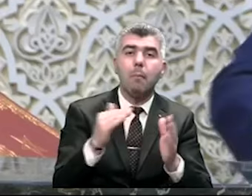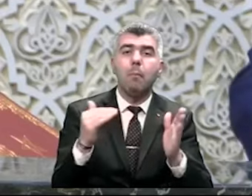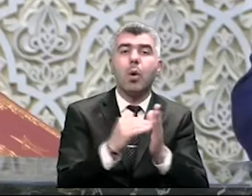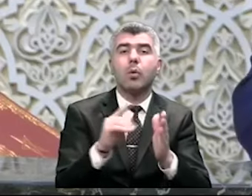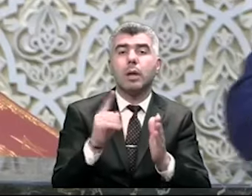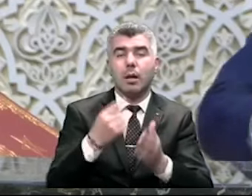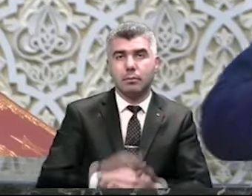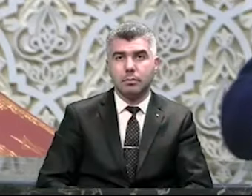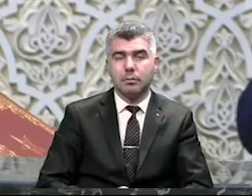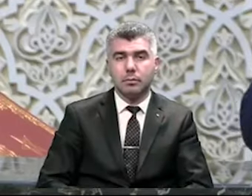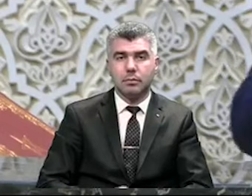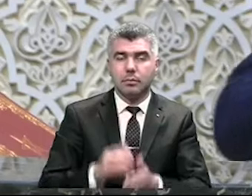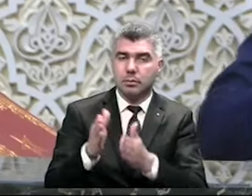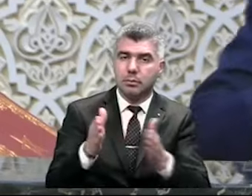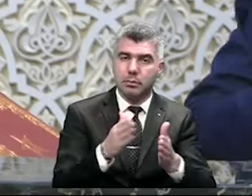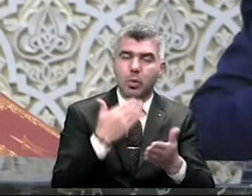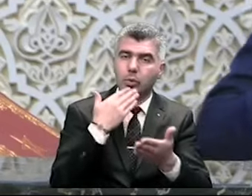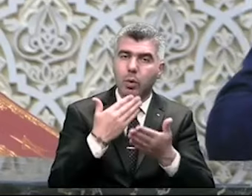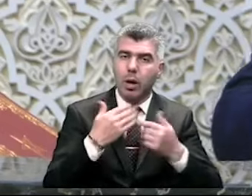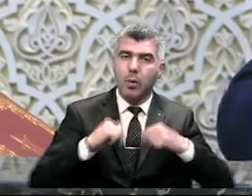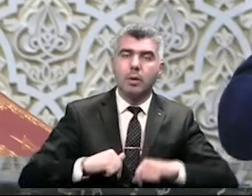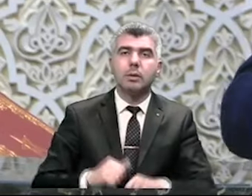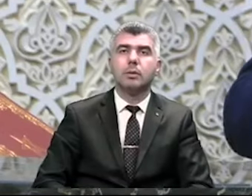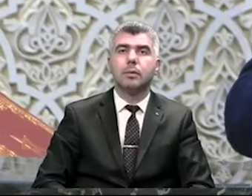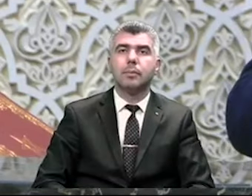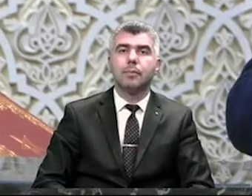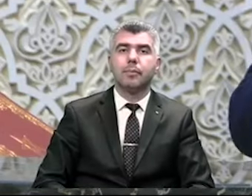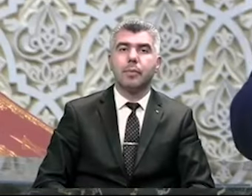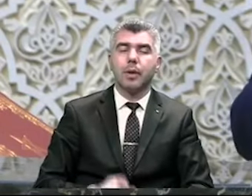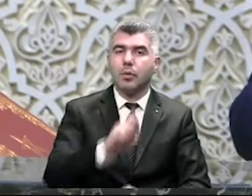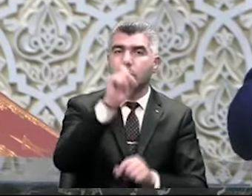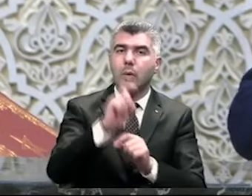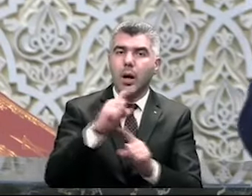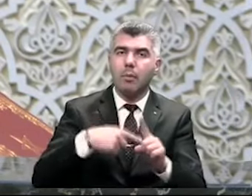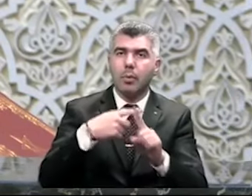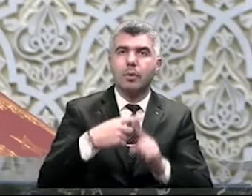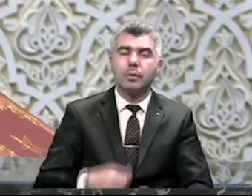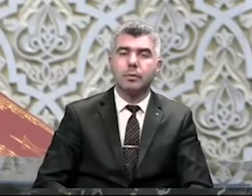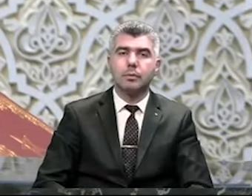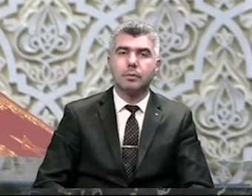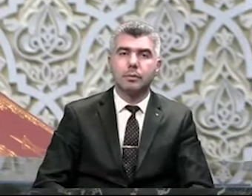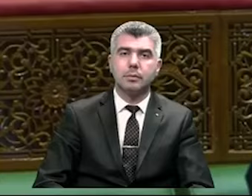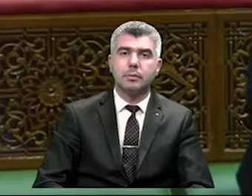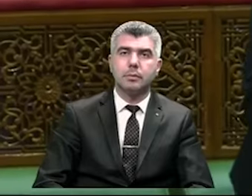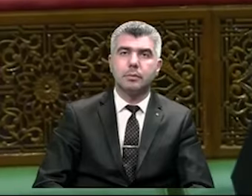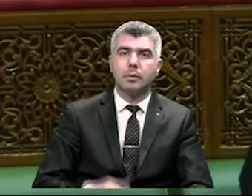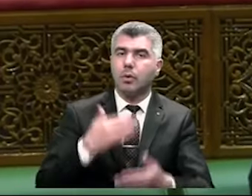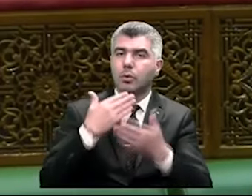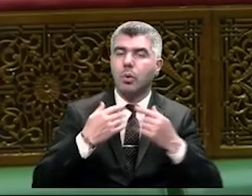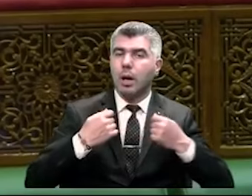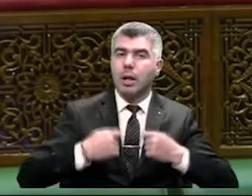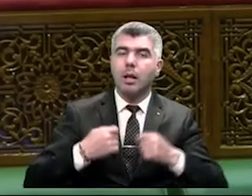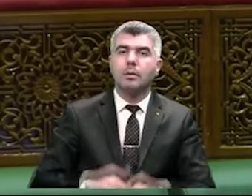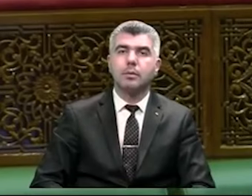شكرا شكرا السيد الوزير المحترم اذا تعقيب الفريق المحترم تفضلوا سي مي مصطفى شكرا السيد